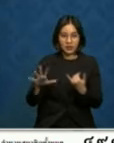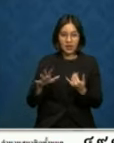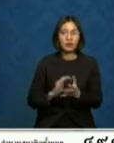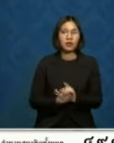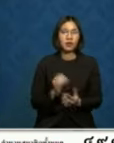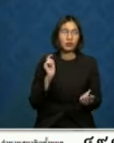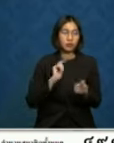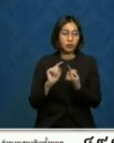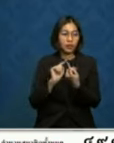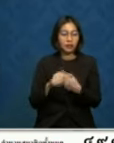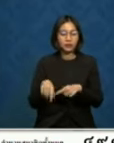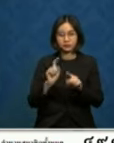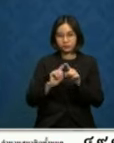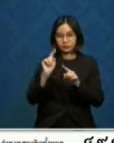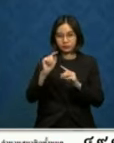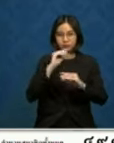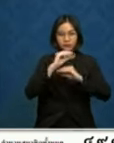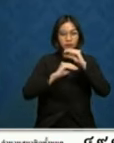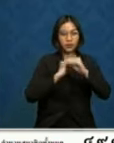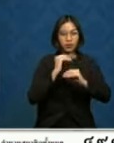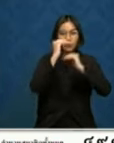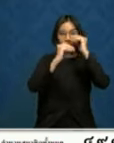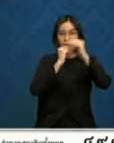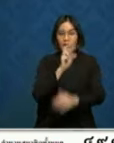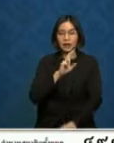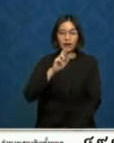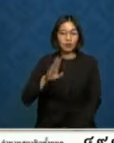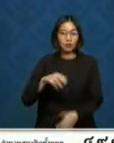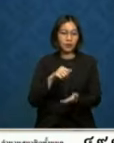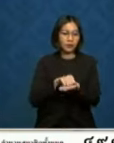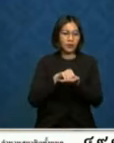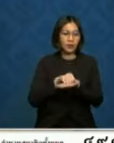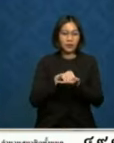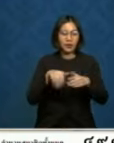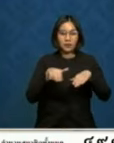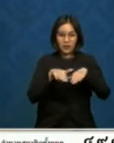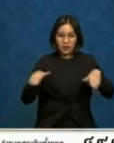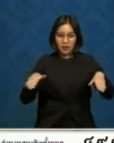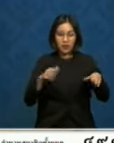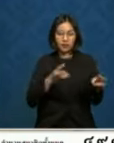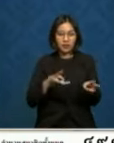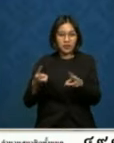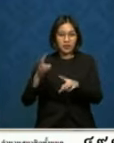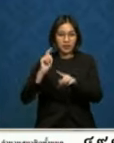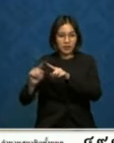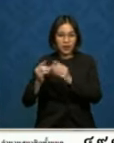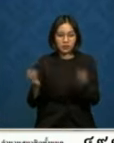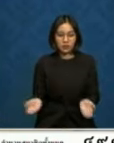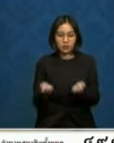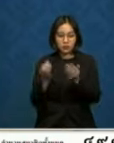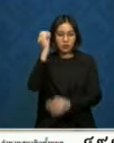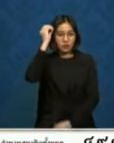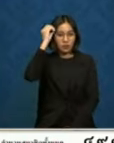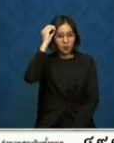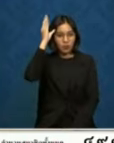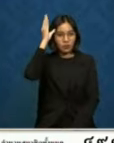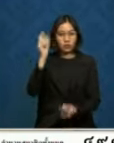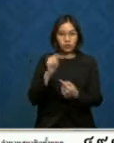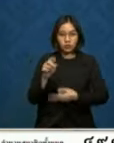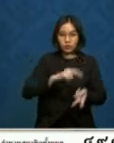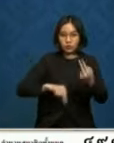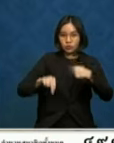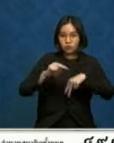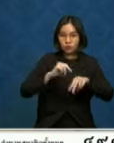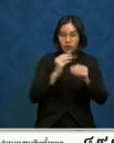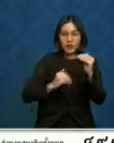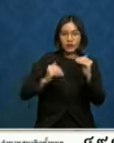ไม่ว่าจะเป็น1โครงการพัฒนาระบบบริการมาตรการกลไกและส่งเสริมความรู้ในการคุ้มครอง